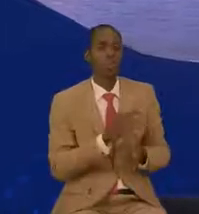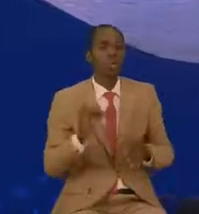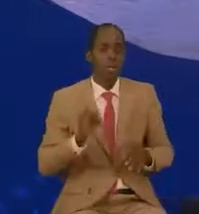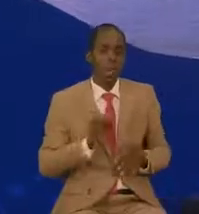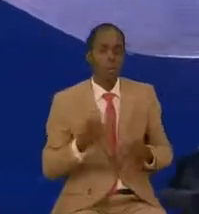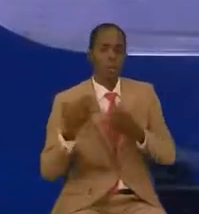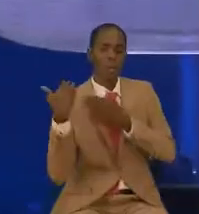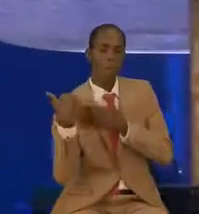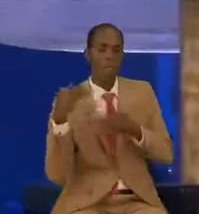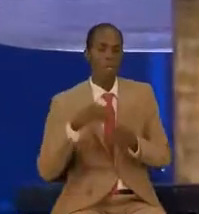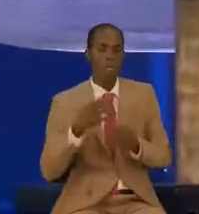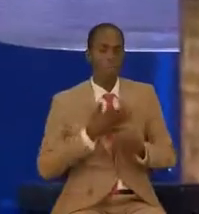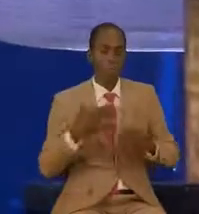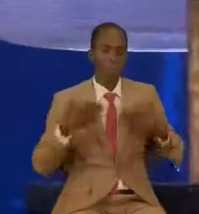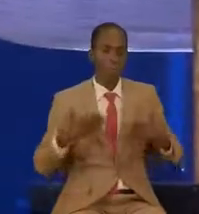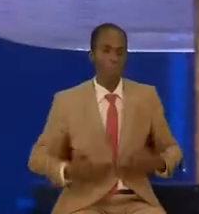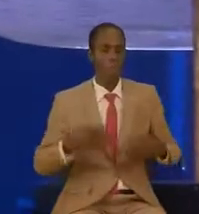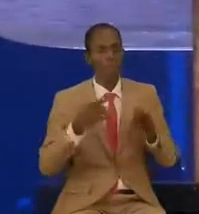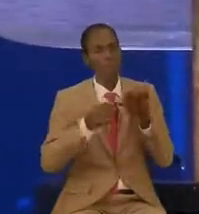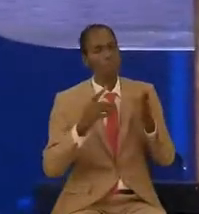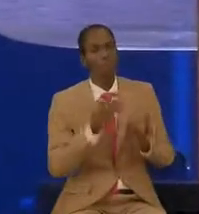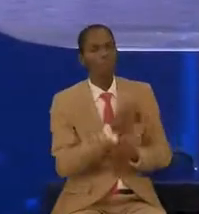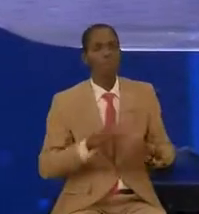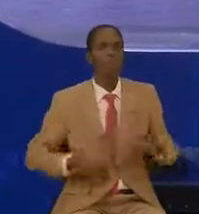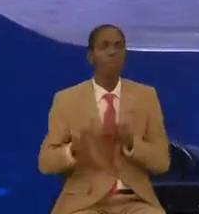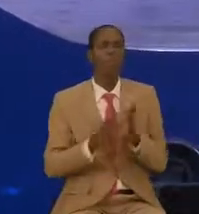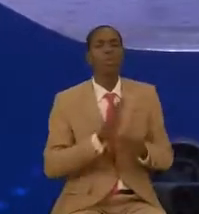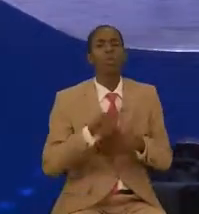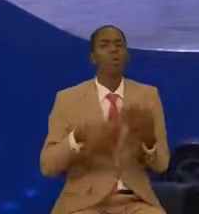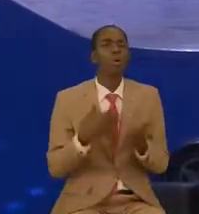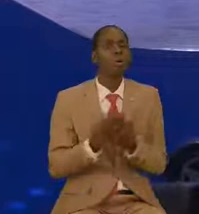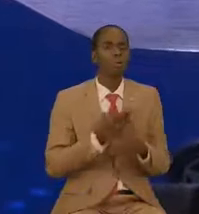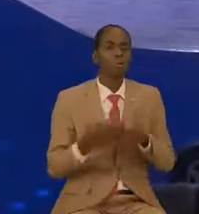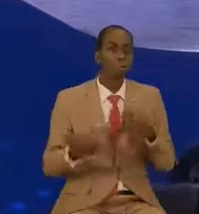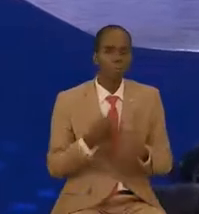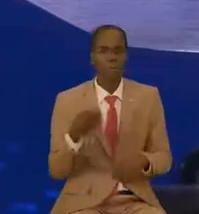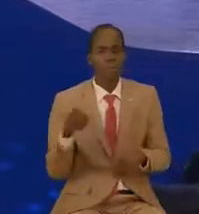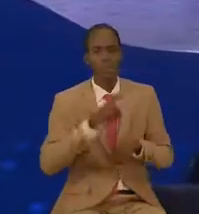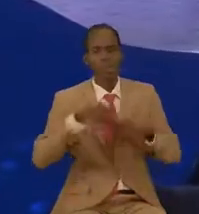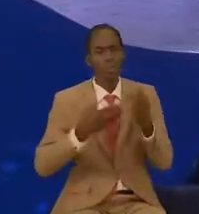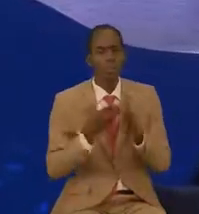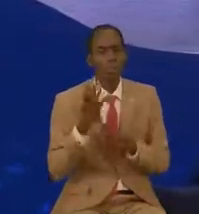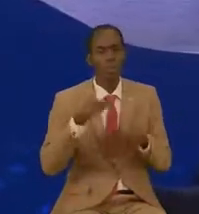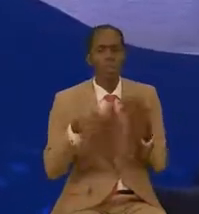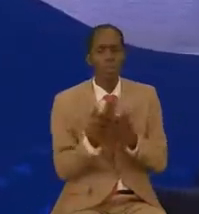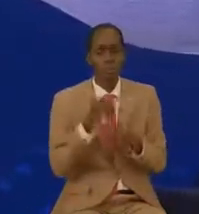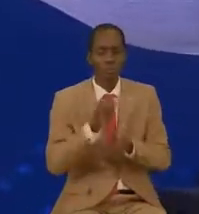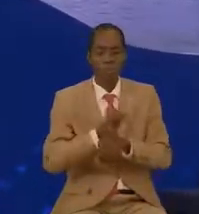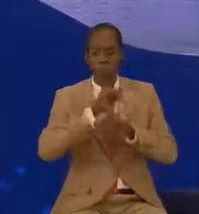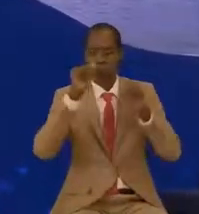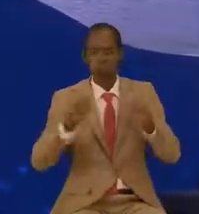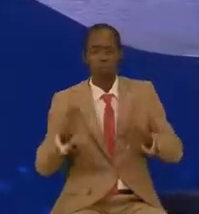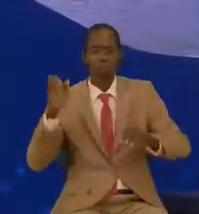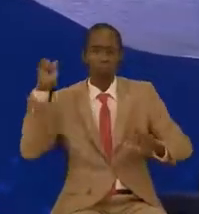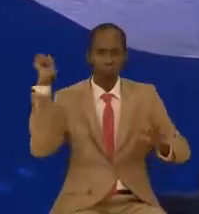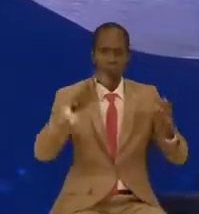porte les marques du Seigneur Jésus-Christ. Toutes les persécutions qu'il a subies, la lapidation qu'il a